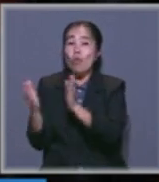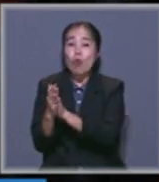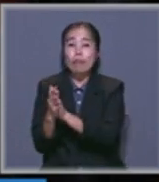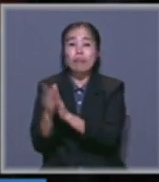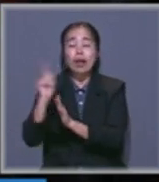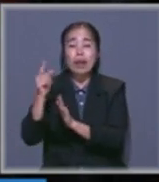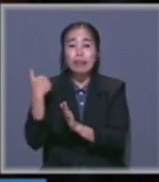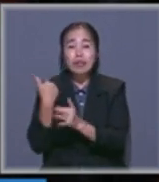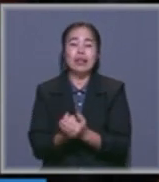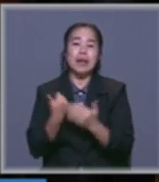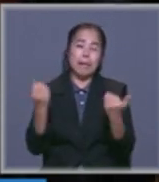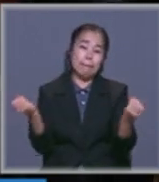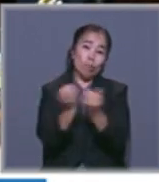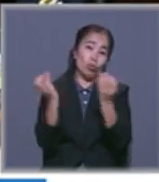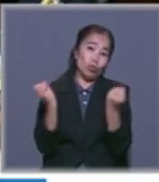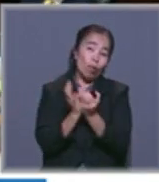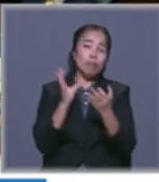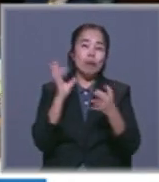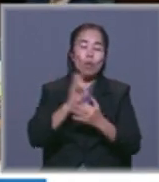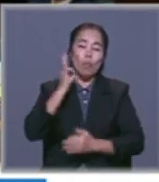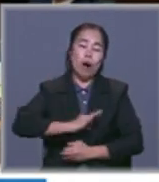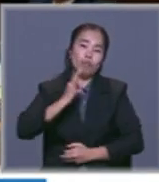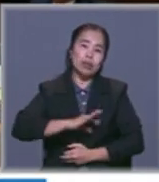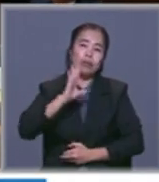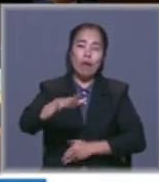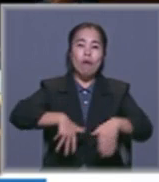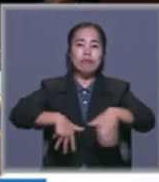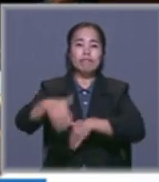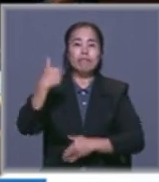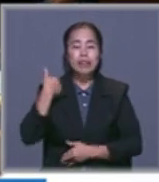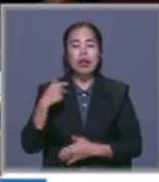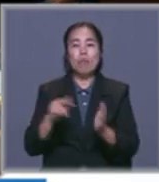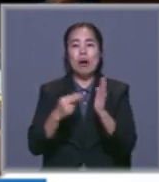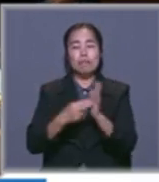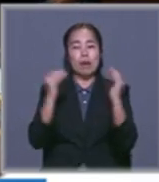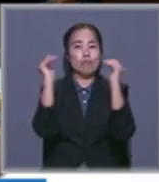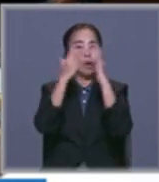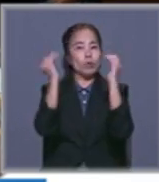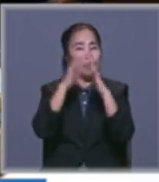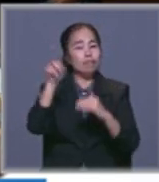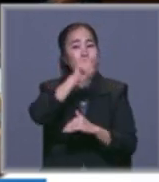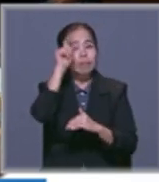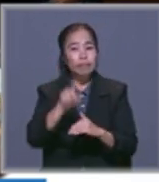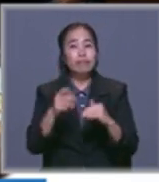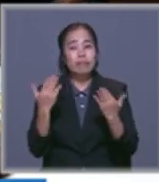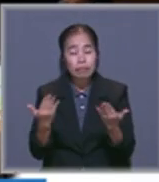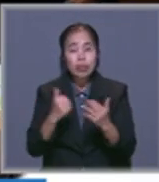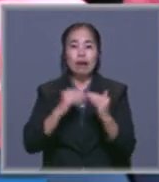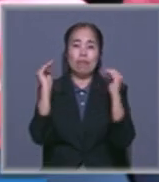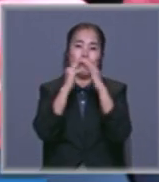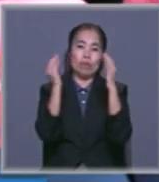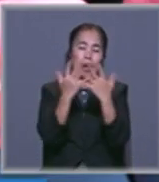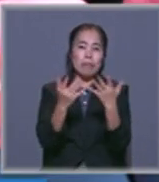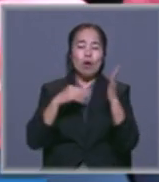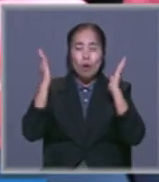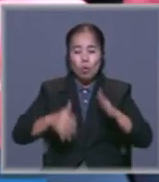มีผลกระทบกระเทือนในแง่ความรู้สึกว่ามันมีความไม่ชอบมาพากลเกิดขึ้นนะครับเป็นความรู้สึกซึ่งคน